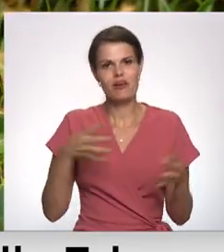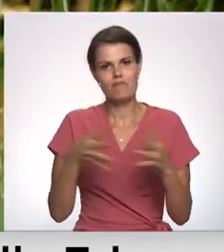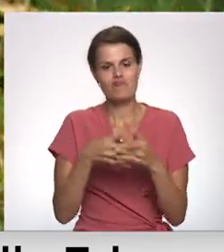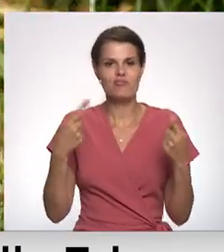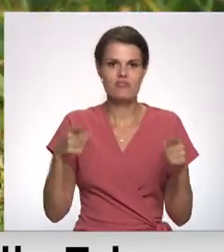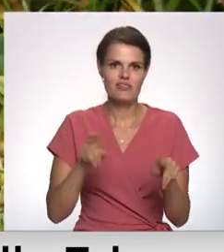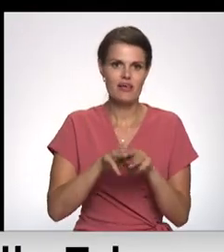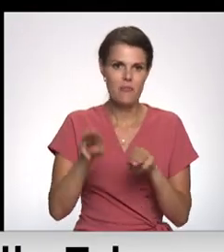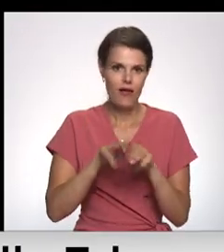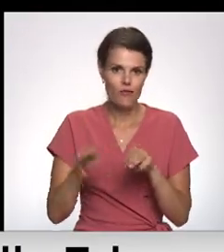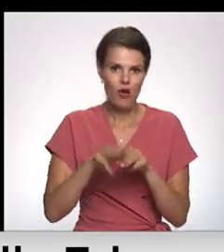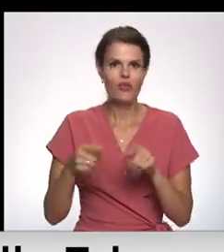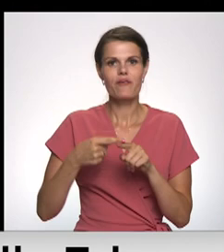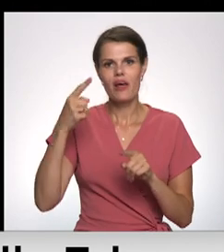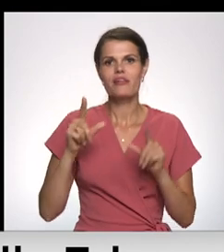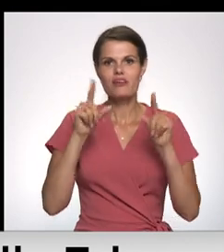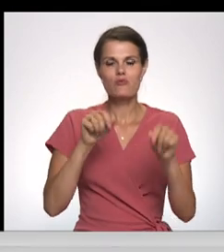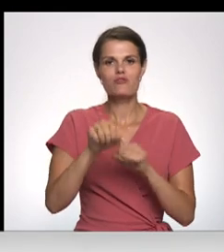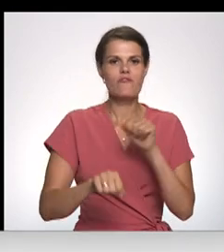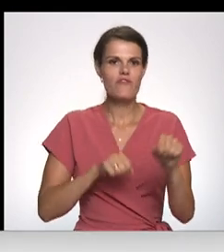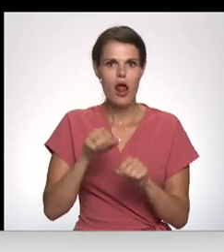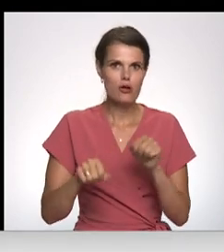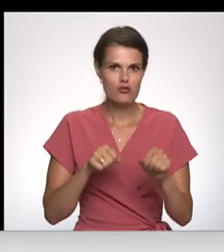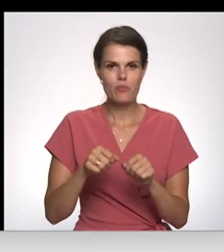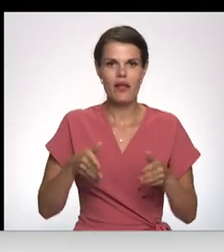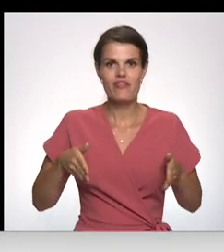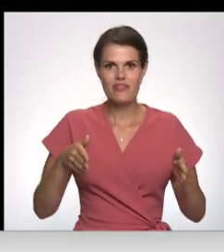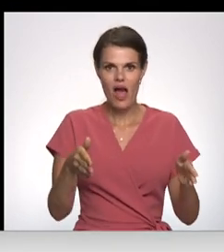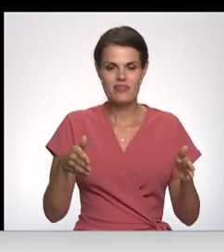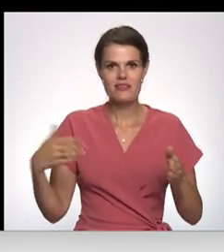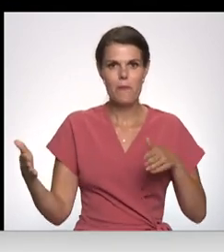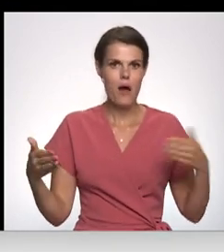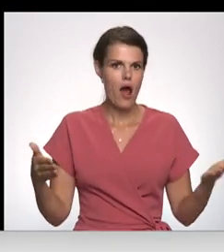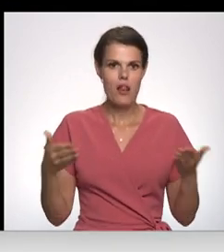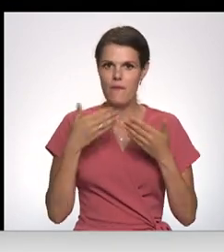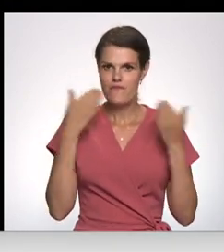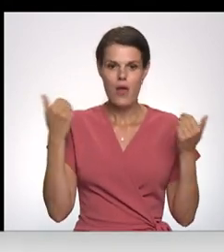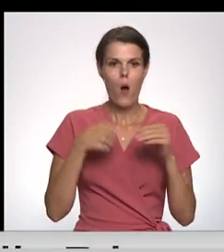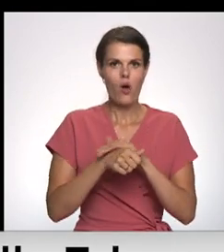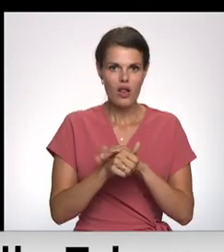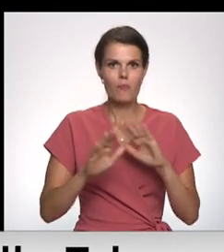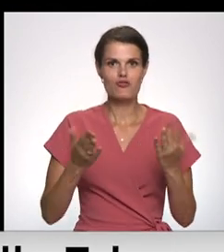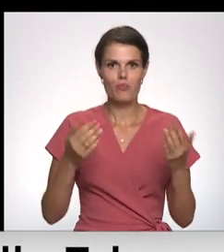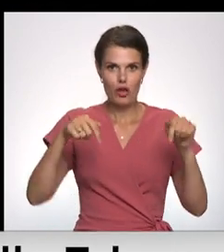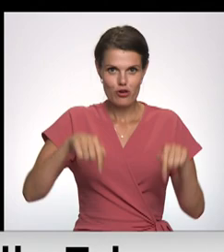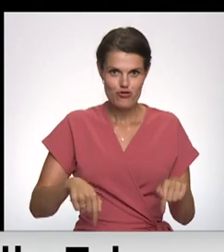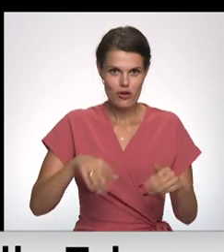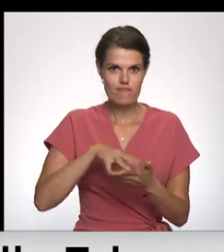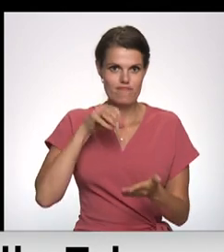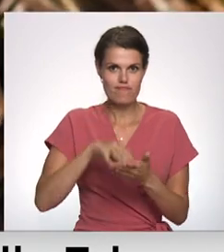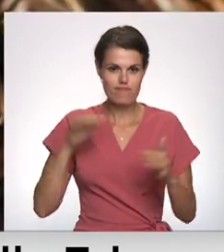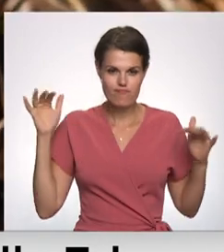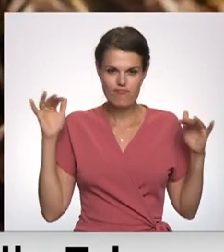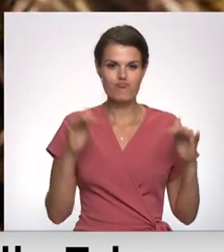citām metodēm. Vienreiz braucām ar velosipēdiem, konstatējām, ka gatacīņā praktiski nav gliemeži, ja, bet redziet, šeit viņi izrādās, viss